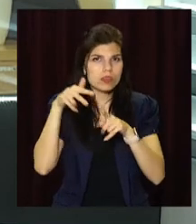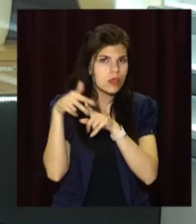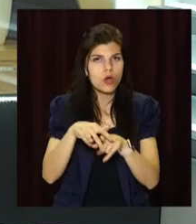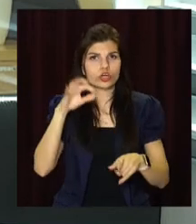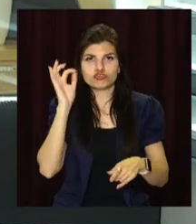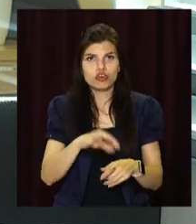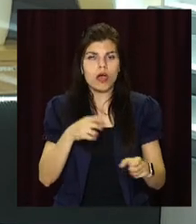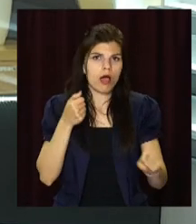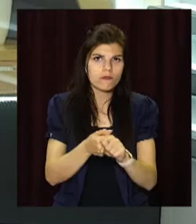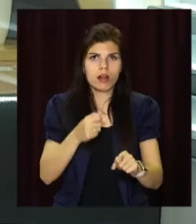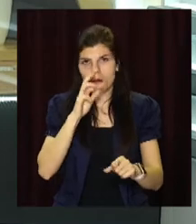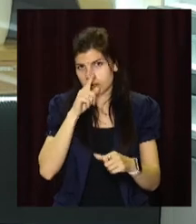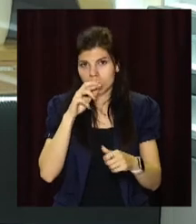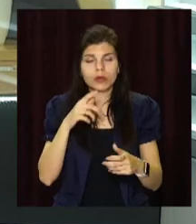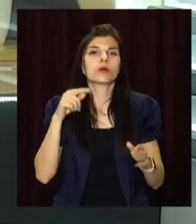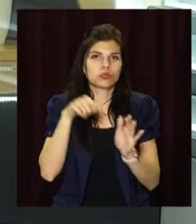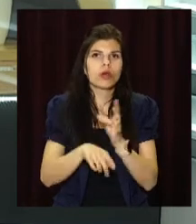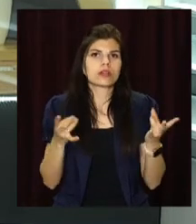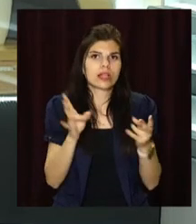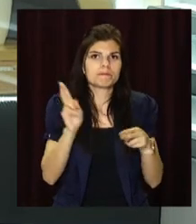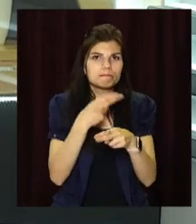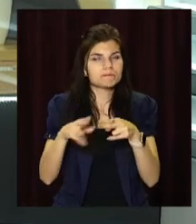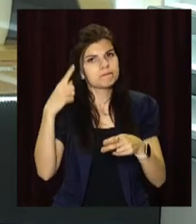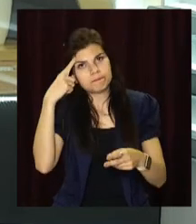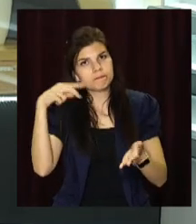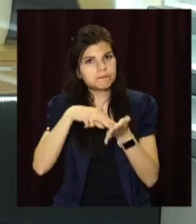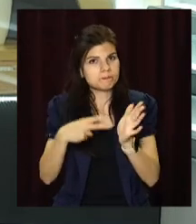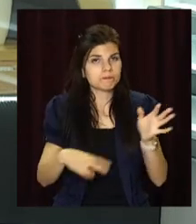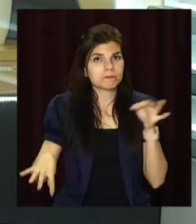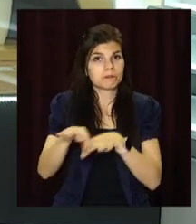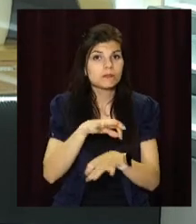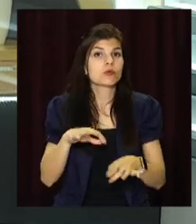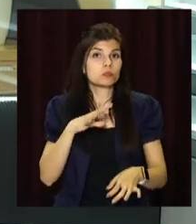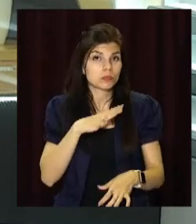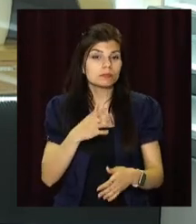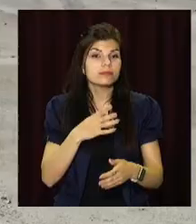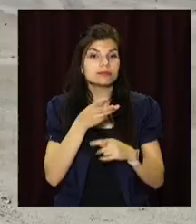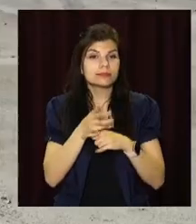часто трапляються ДТП, тож є необхідність врегулювання. Детальніше у наступному сюжеті.